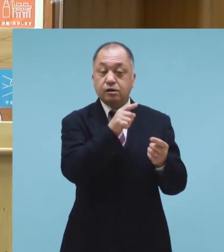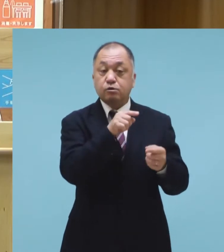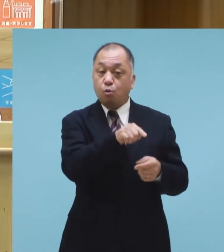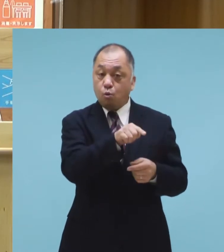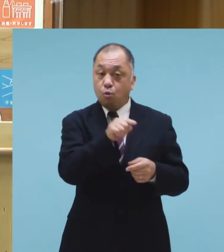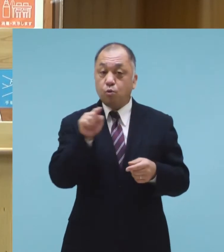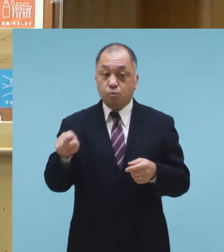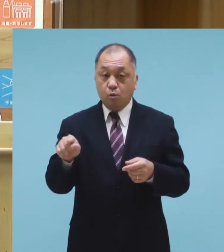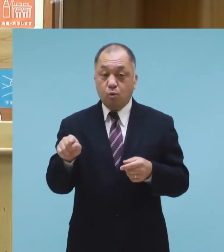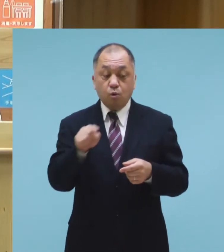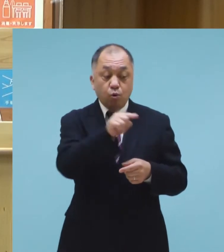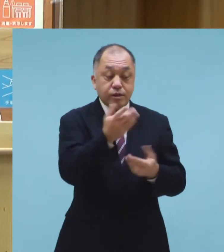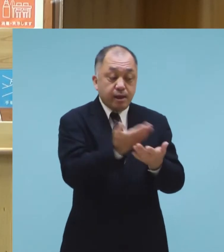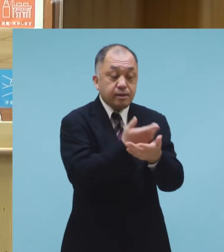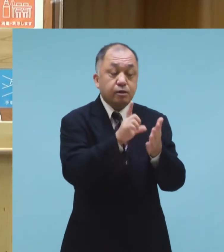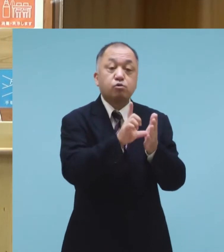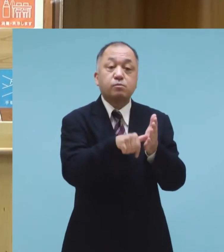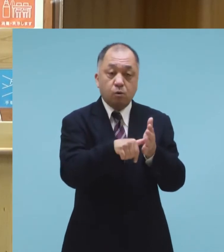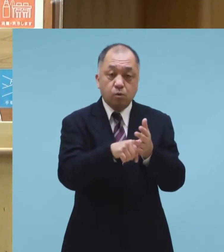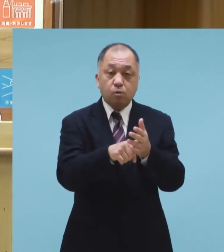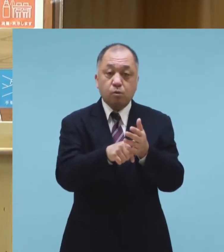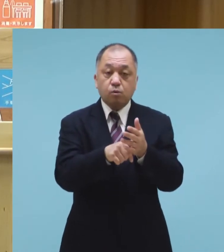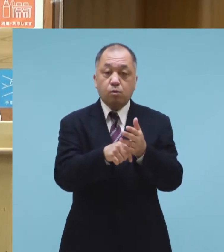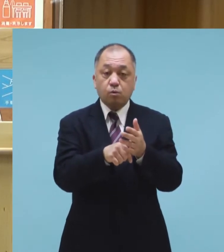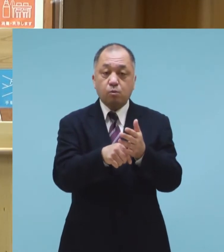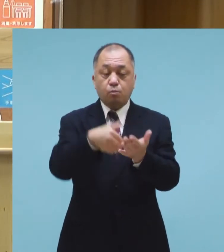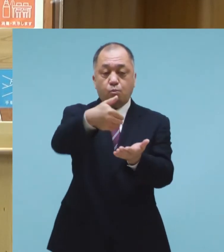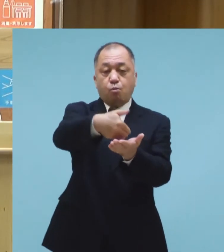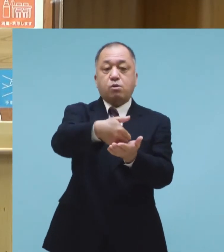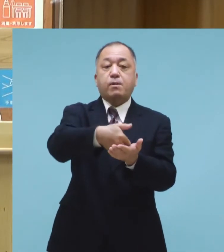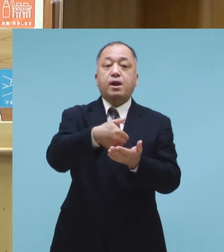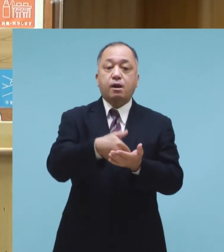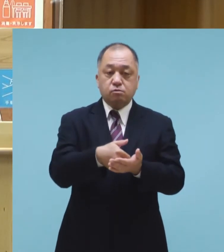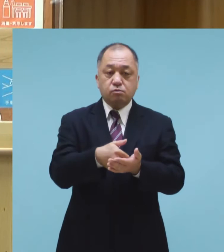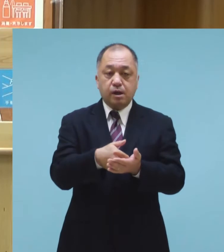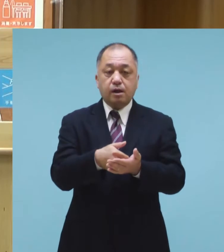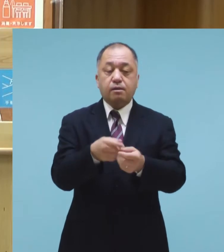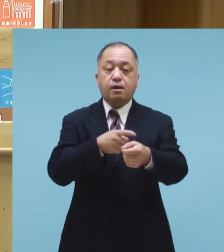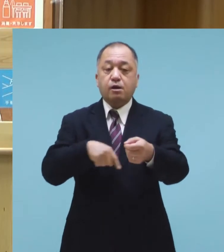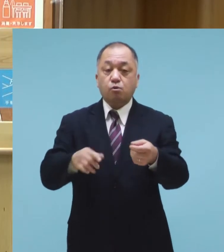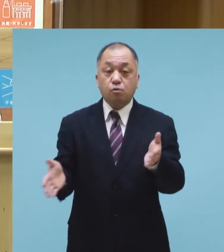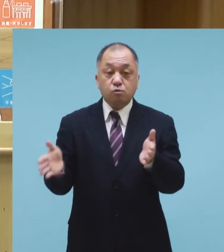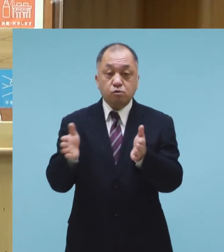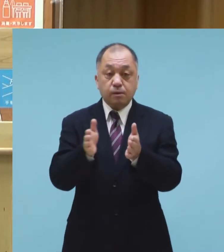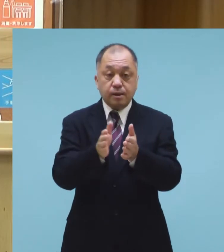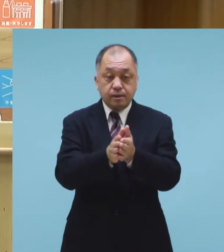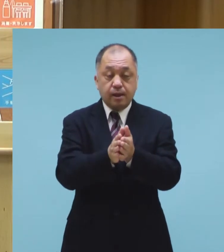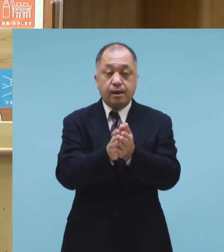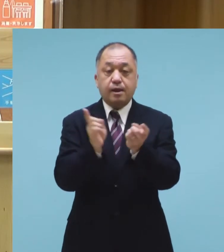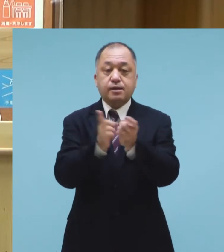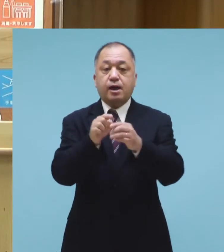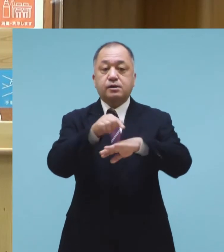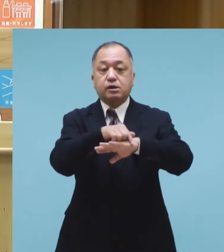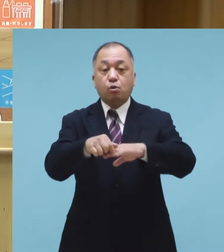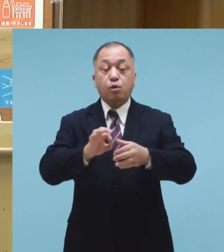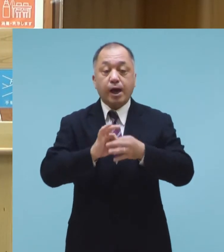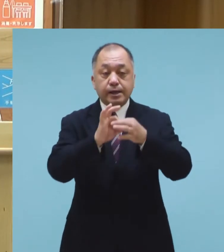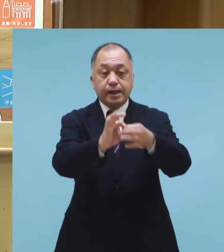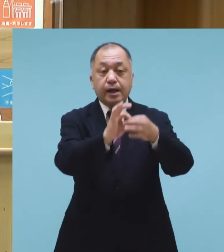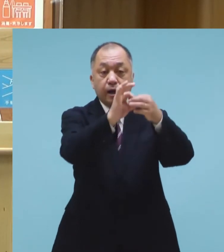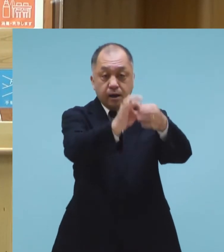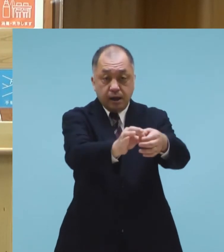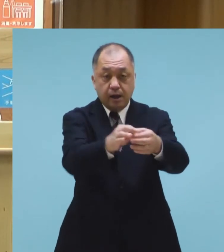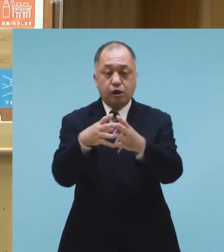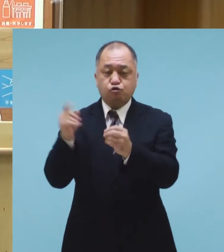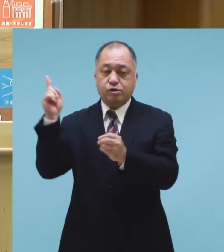急事態措置になった時にも、求められるような内容なども含めてですね、必要な対策を打ちつつ、国とは協